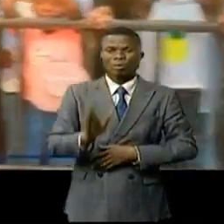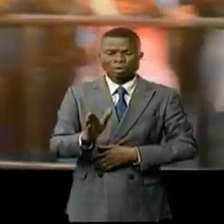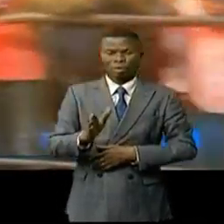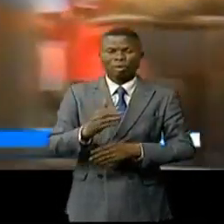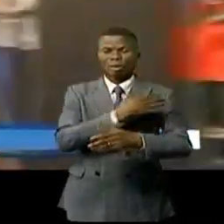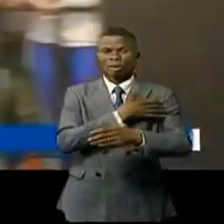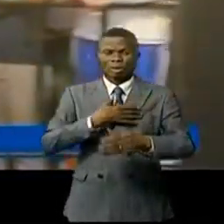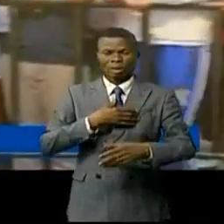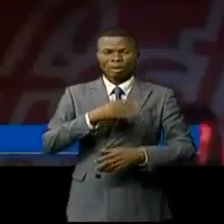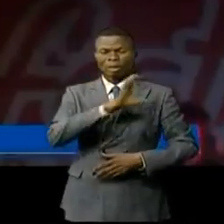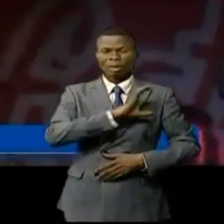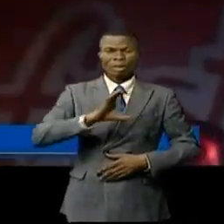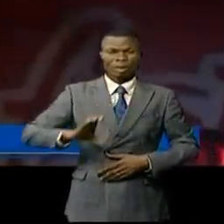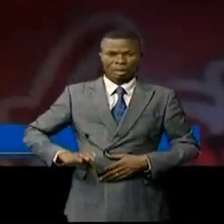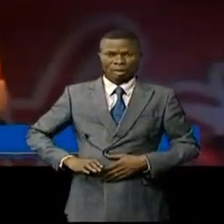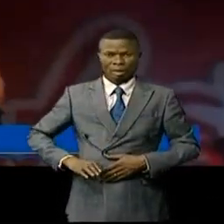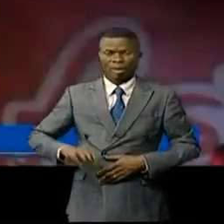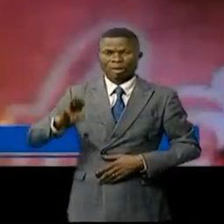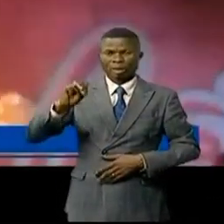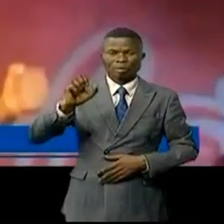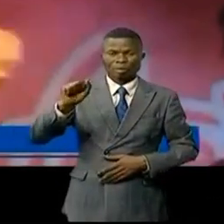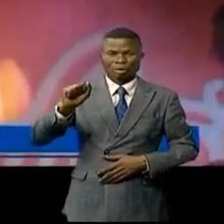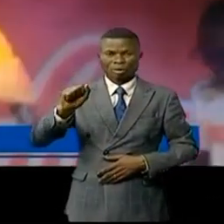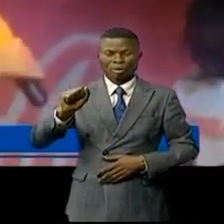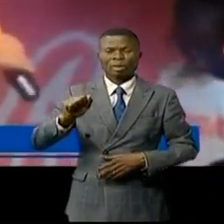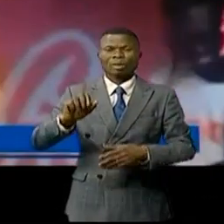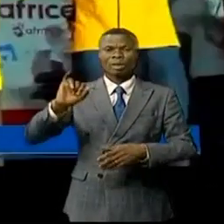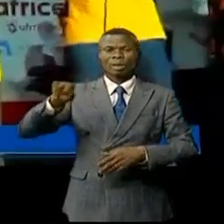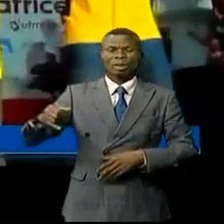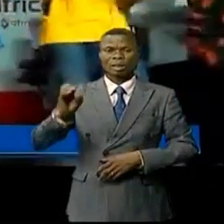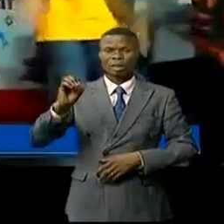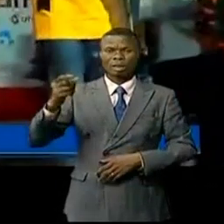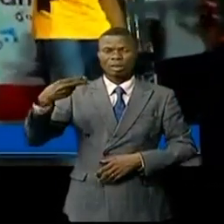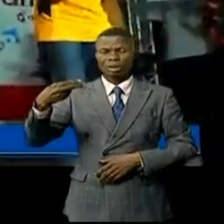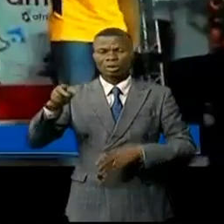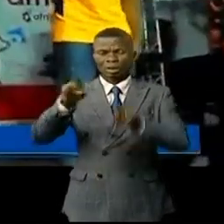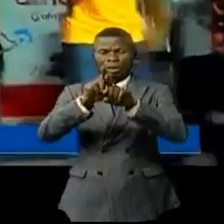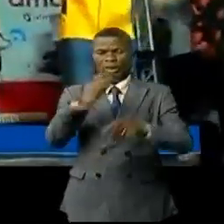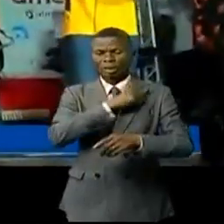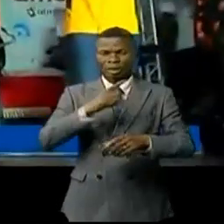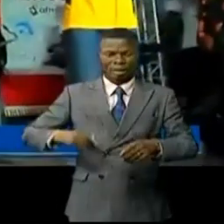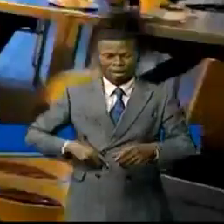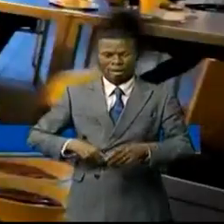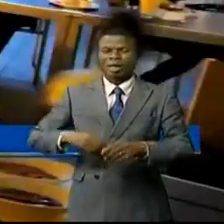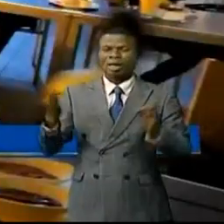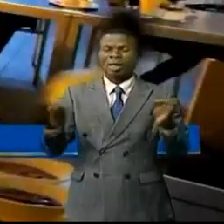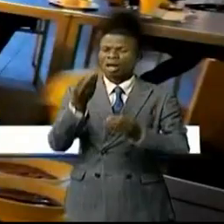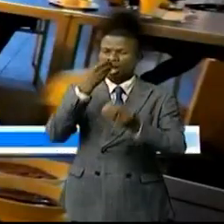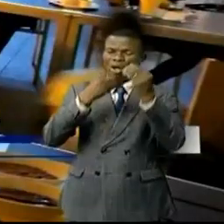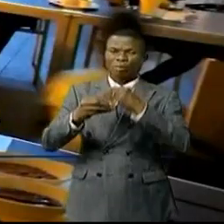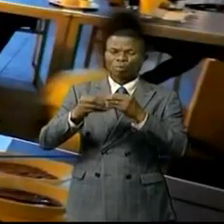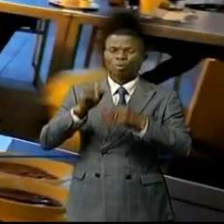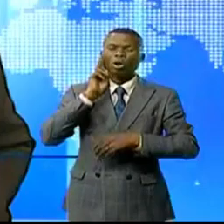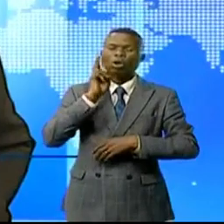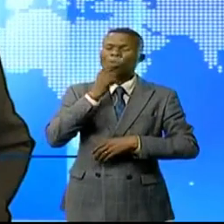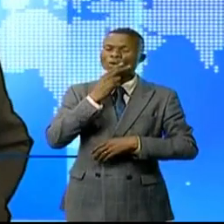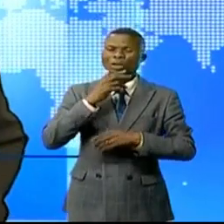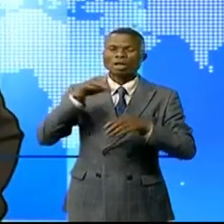citons Chris, Marguerite, Joyce et David. Un dîner leur a été offert au Fleuve Congo